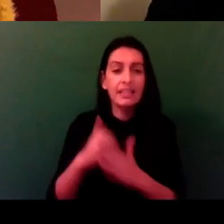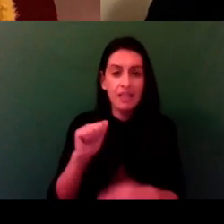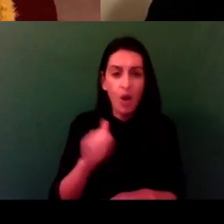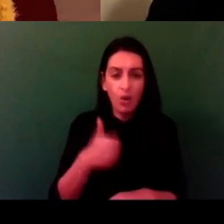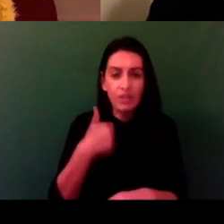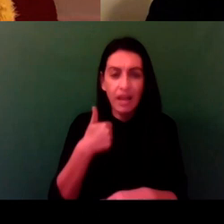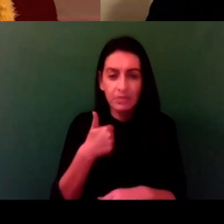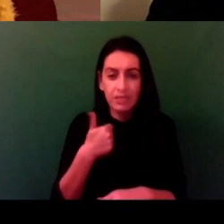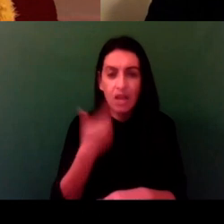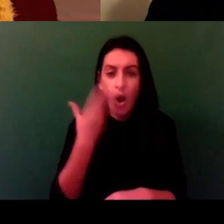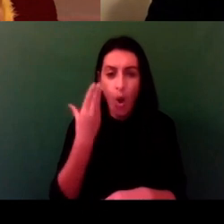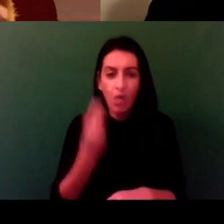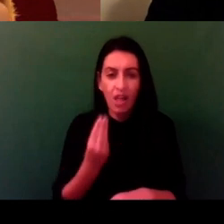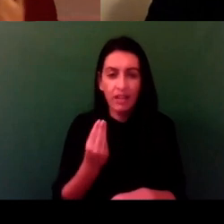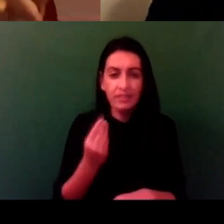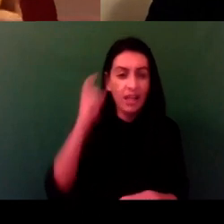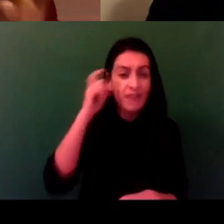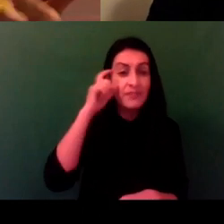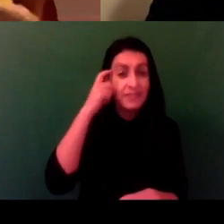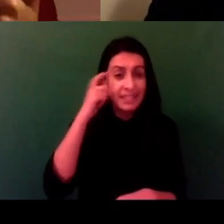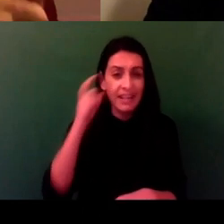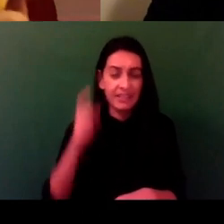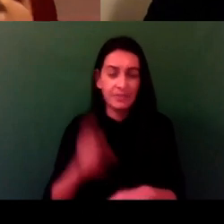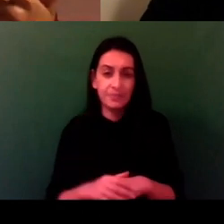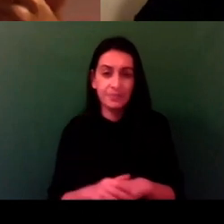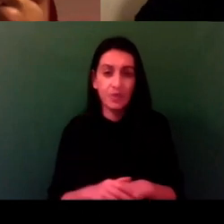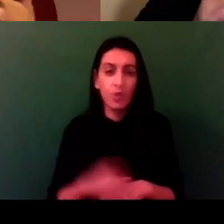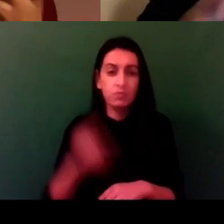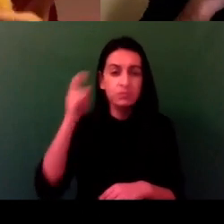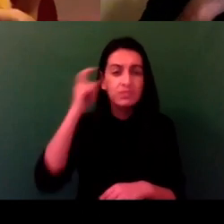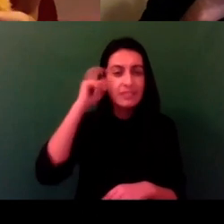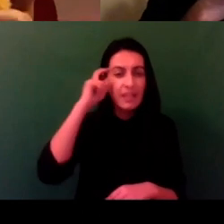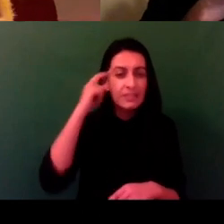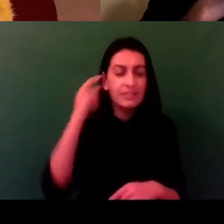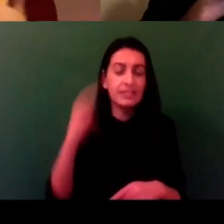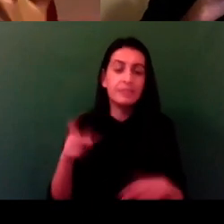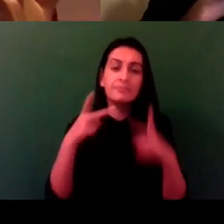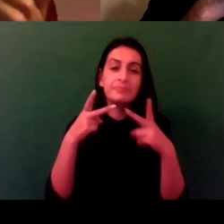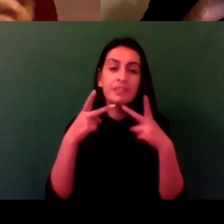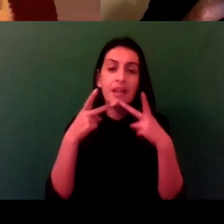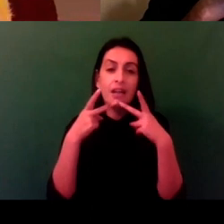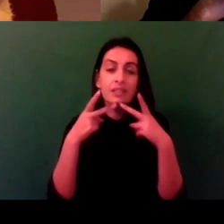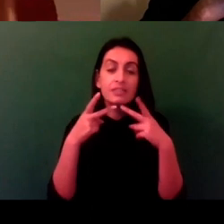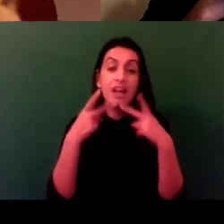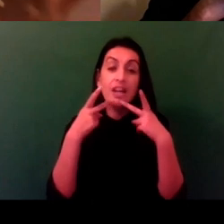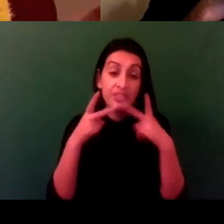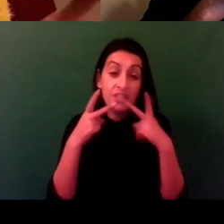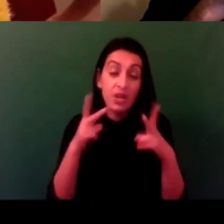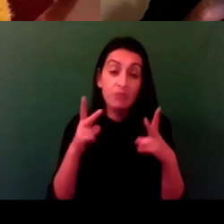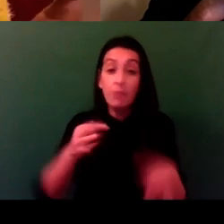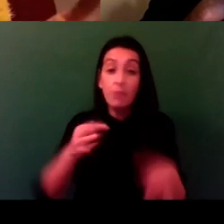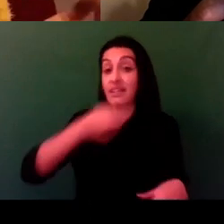yandan. Ve o temsil araçlarını kullanamayanlar fikir beyan edemiyor ya da fikirlerini görünür